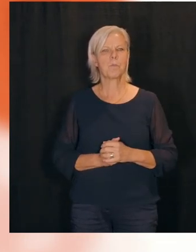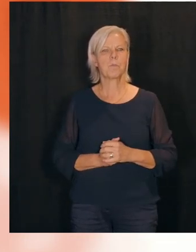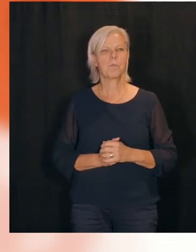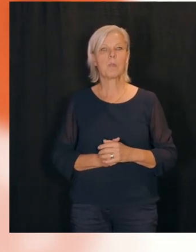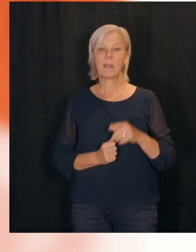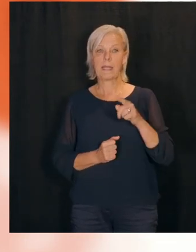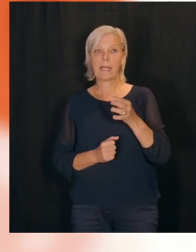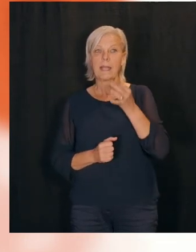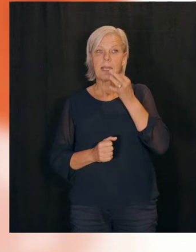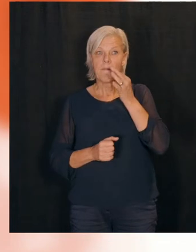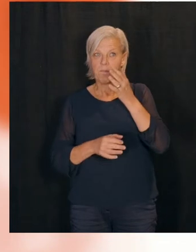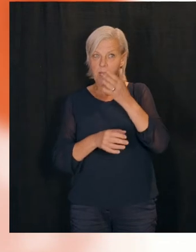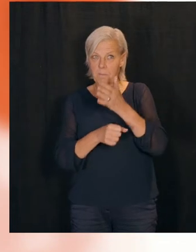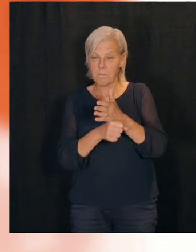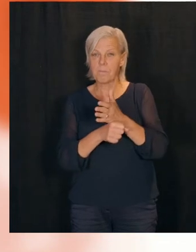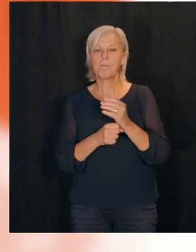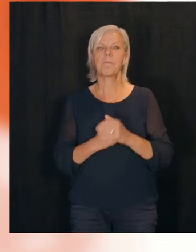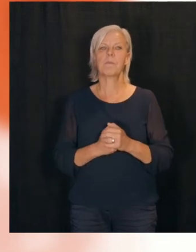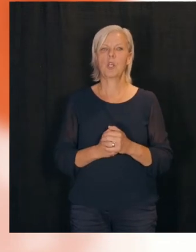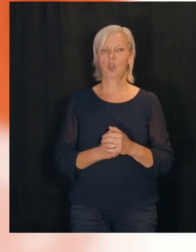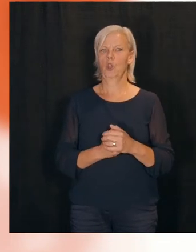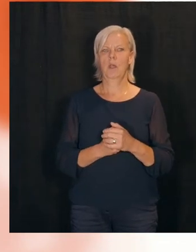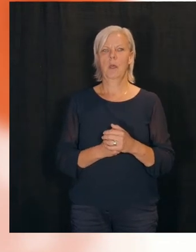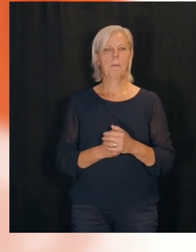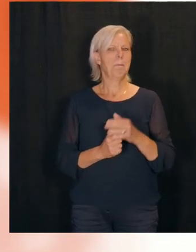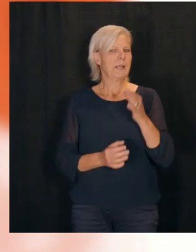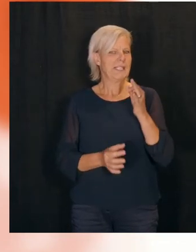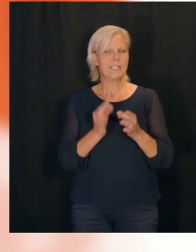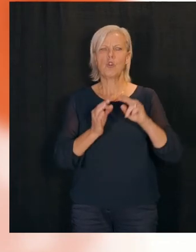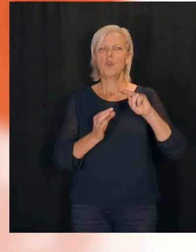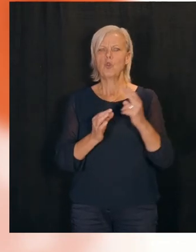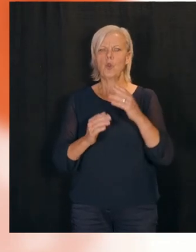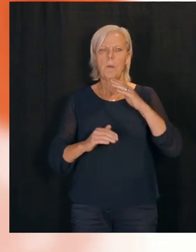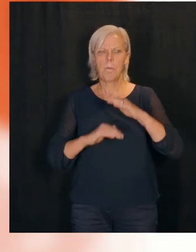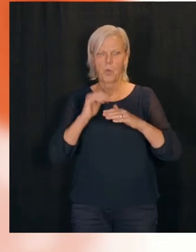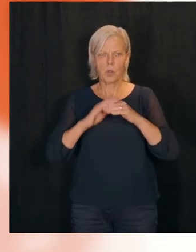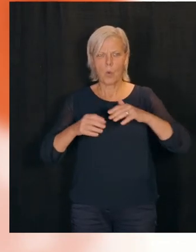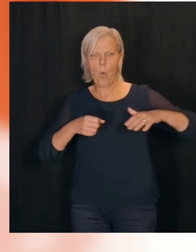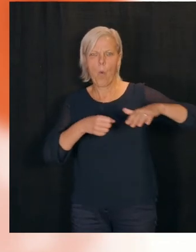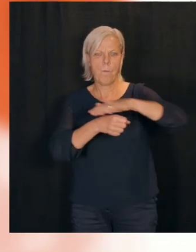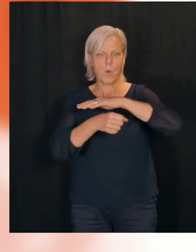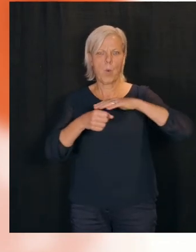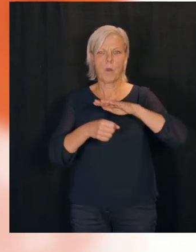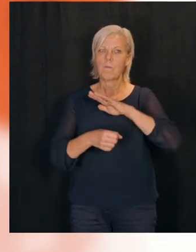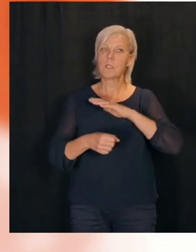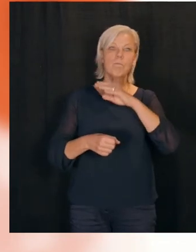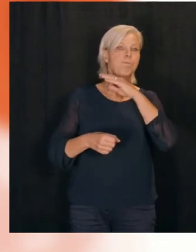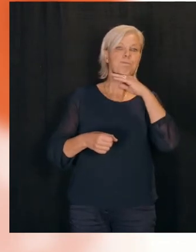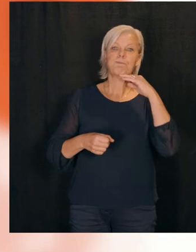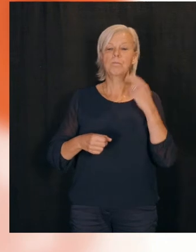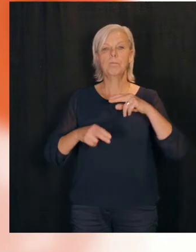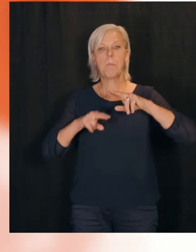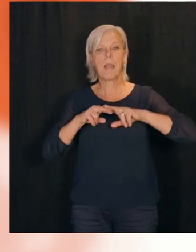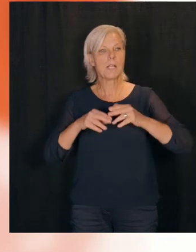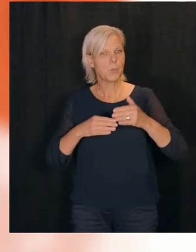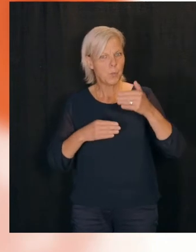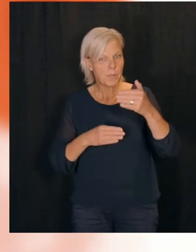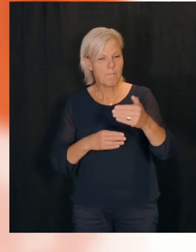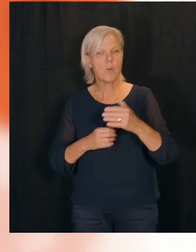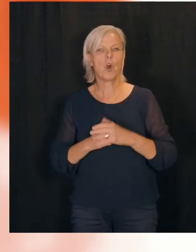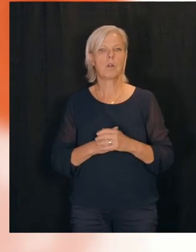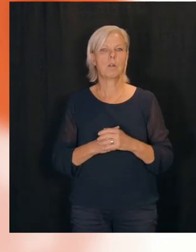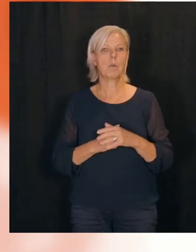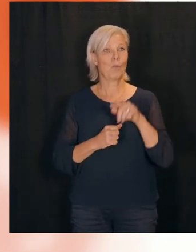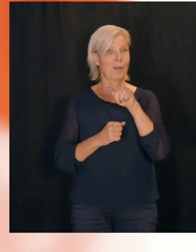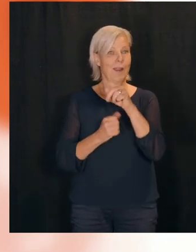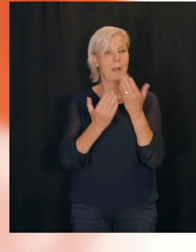ett café där de är i ett alldeles nybyggt område. Det finns gott om plats utanför. På bilden